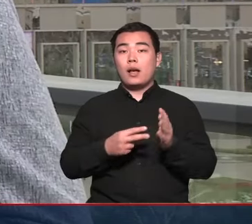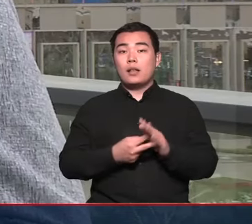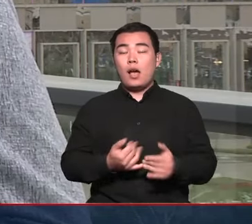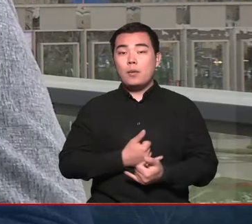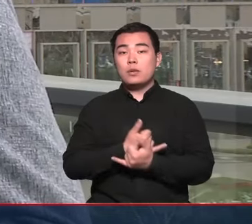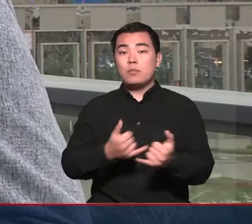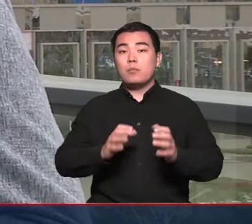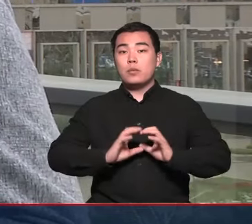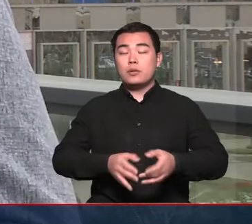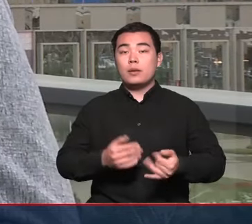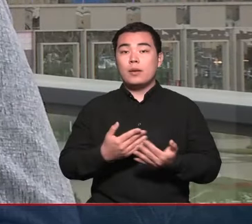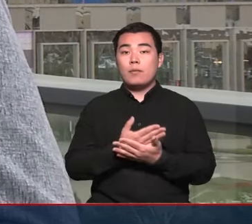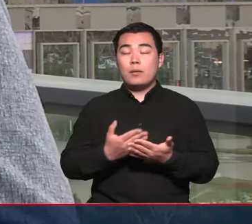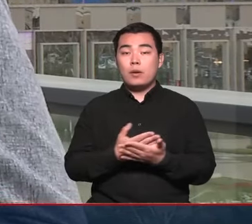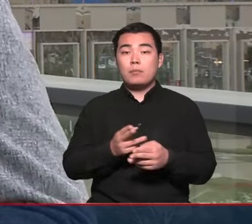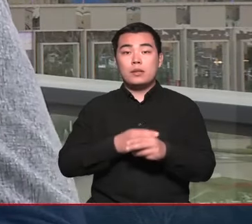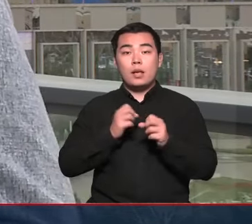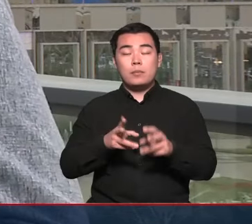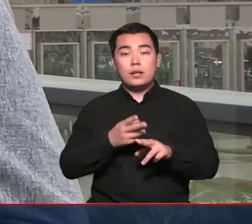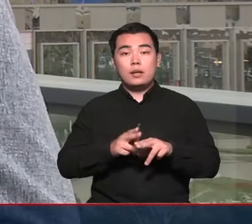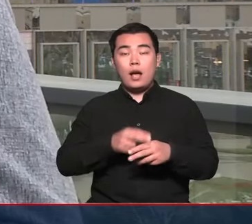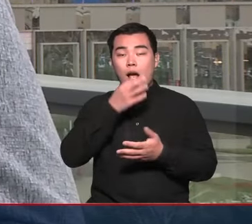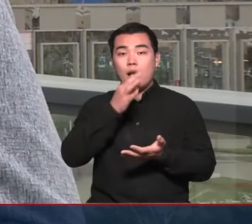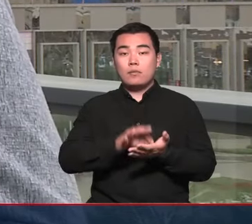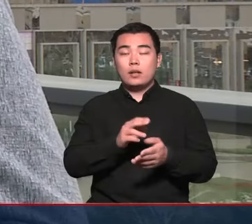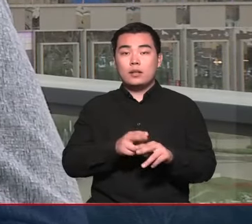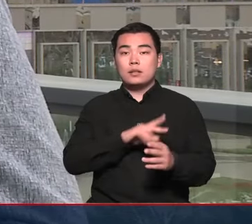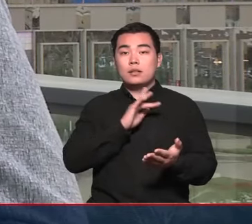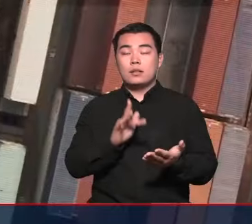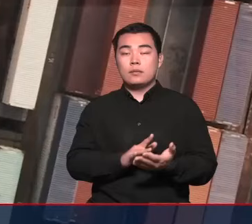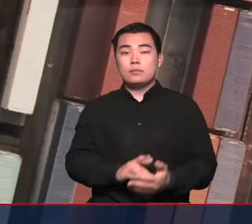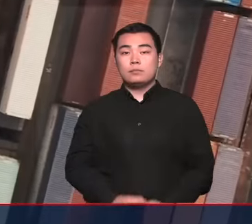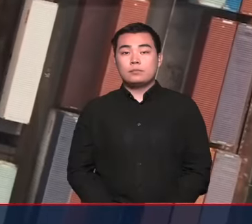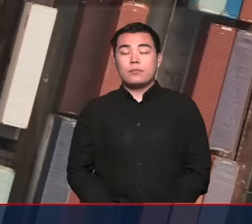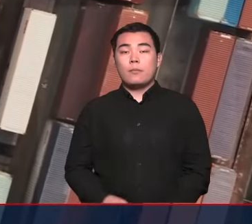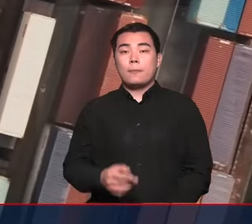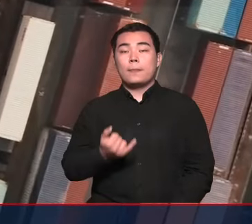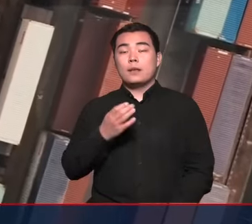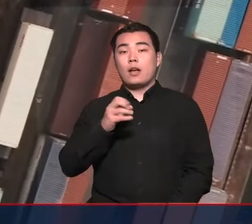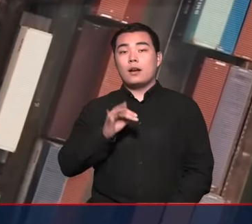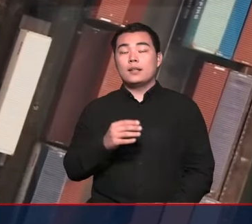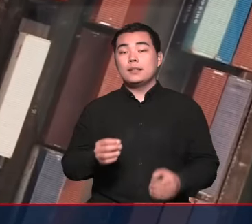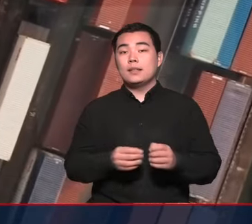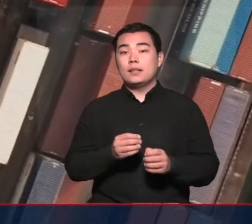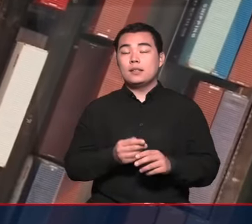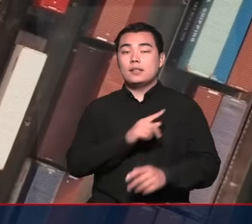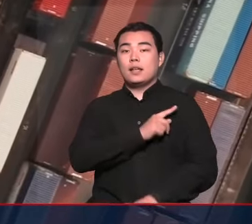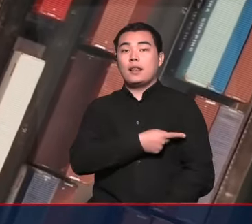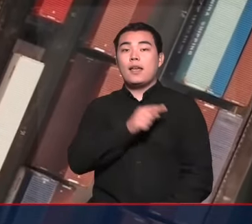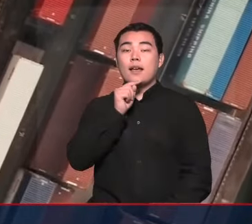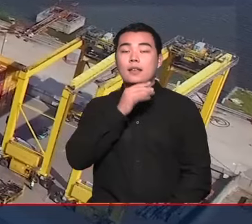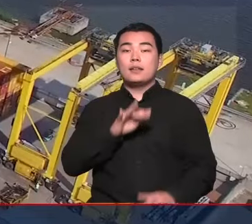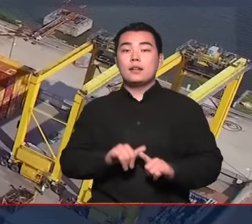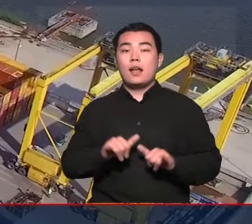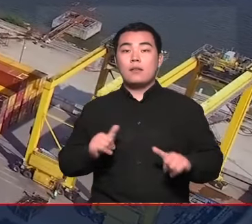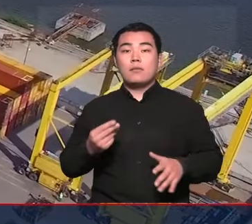обеспечения международной информационной безопасности отвечает этим целям. Шанхайская десятка имеет сильные экономические и